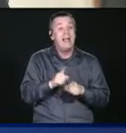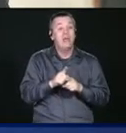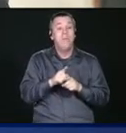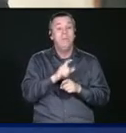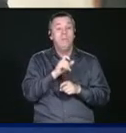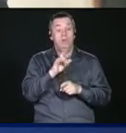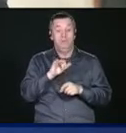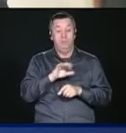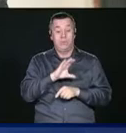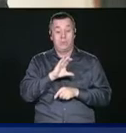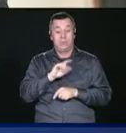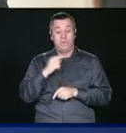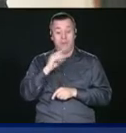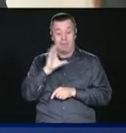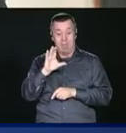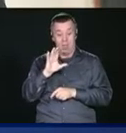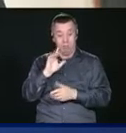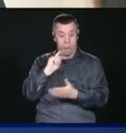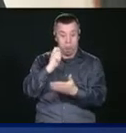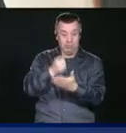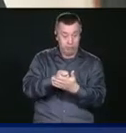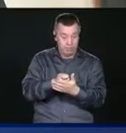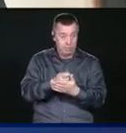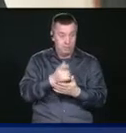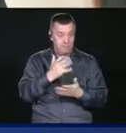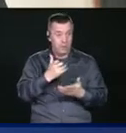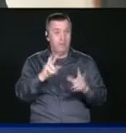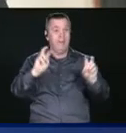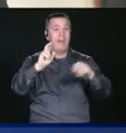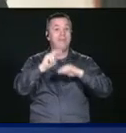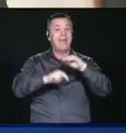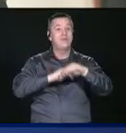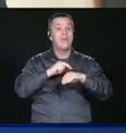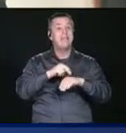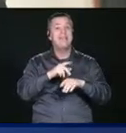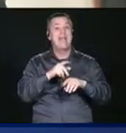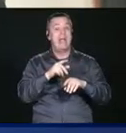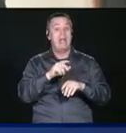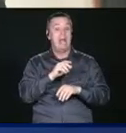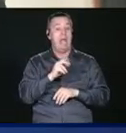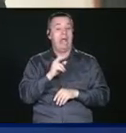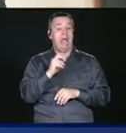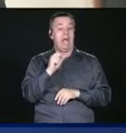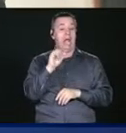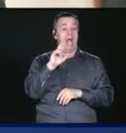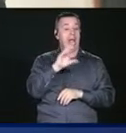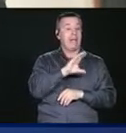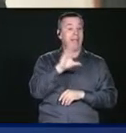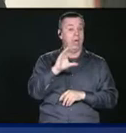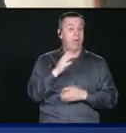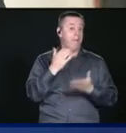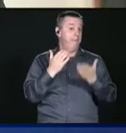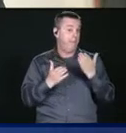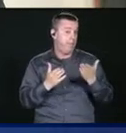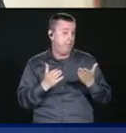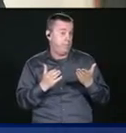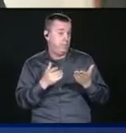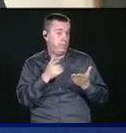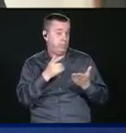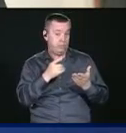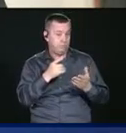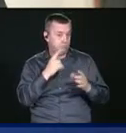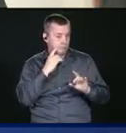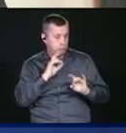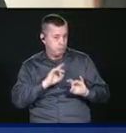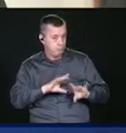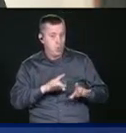que vous écartez la possibilité de nationaliser Air Canada? Et autrement, que ça pourrait passer par un plan